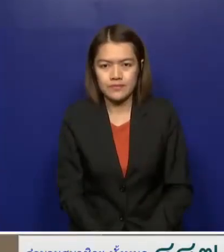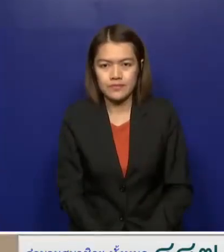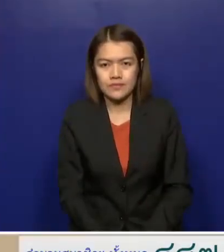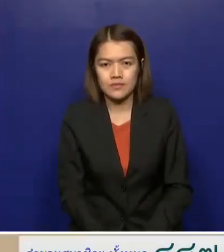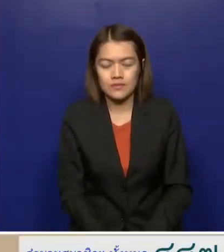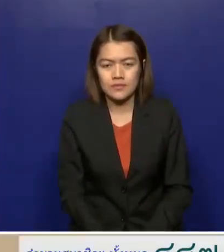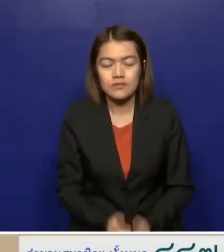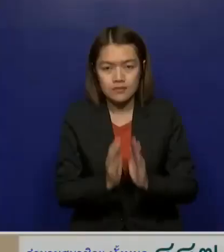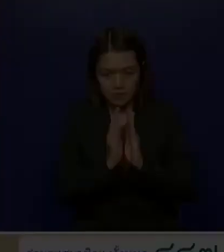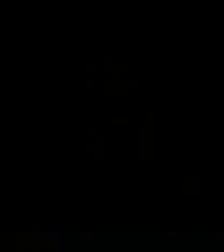ขอบคุครับ